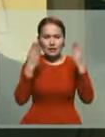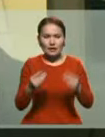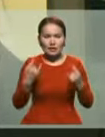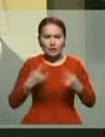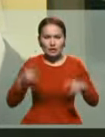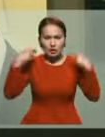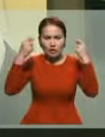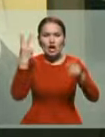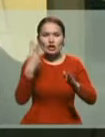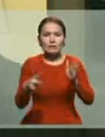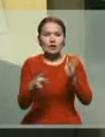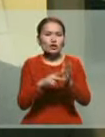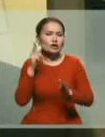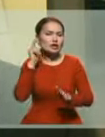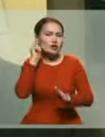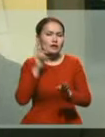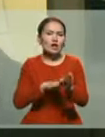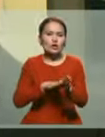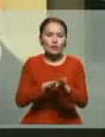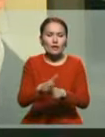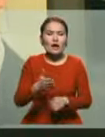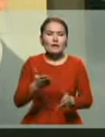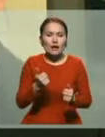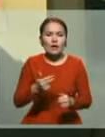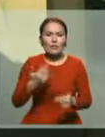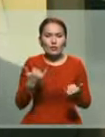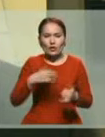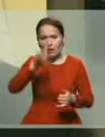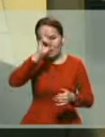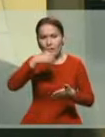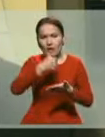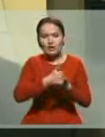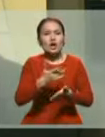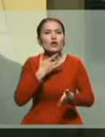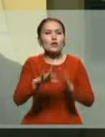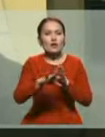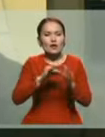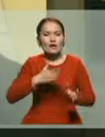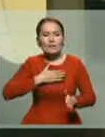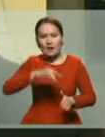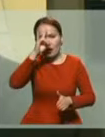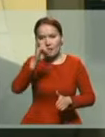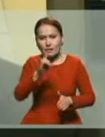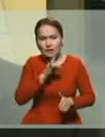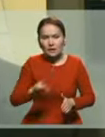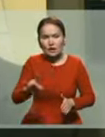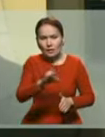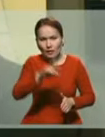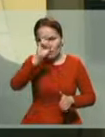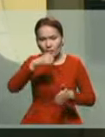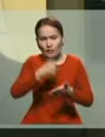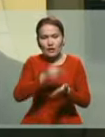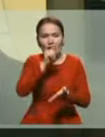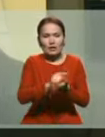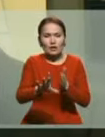Ел қатарлы мен де таңдау жасап, үміткерлердің біріне дауыс беремін. Алыста жүрсем де халықпен бірлігімізді сезініп тұрмын. Мен үшін сайлауда таңдау